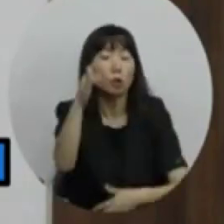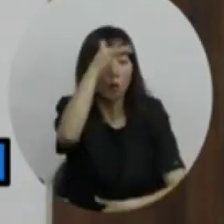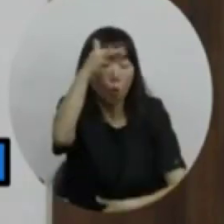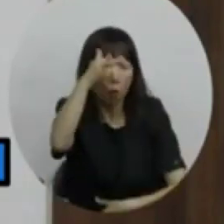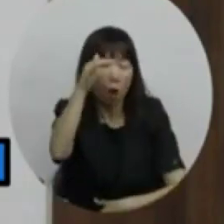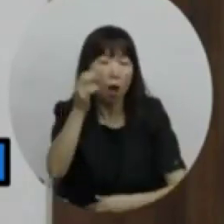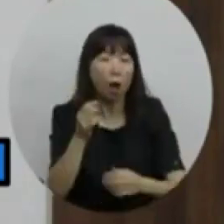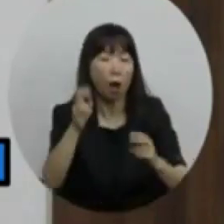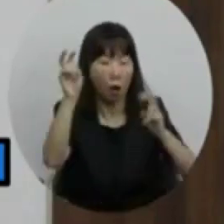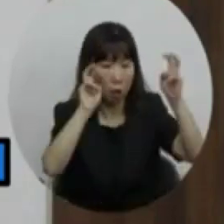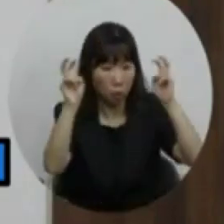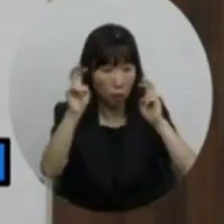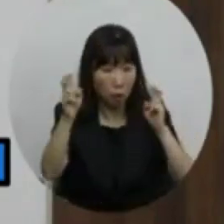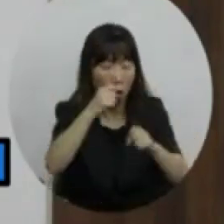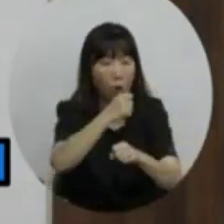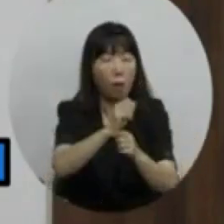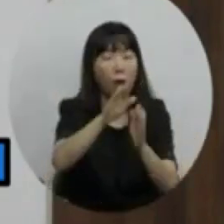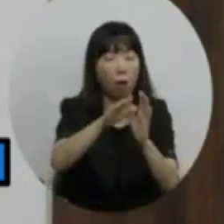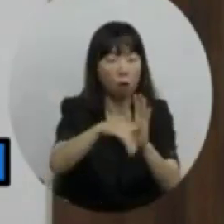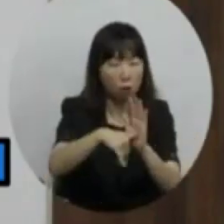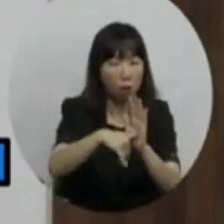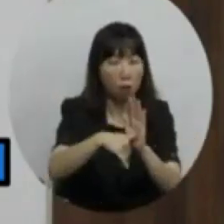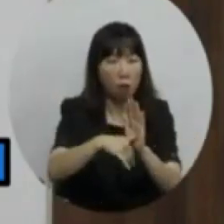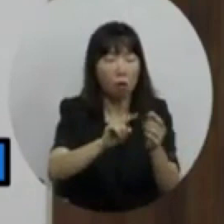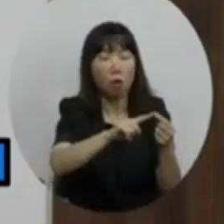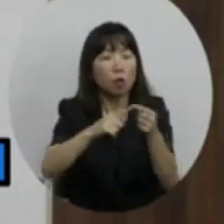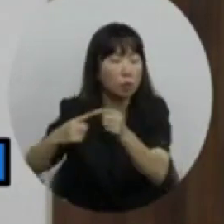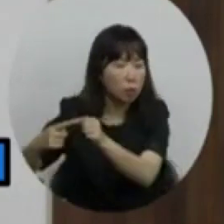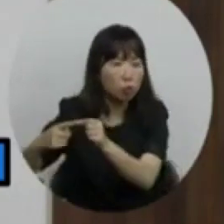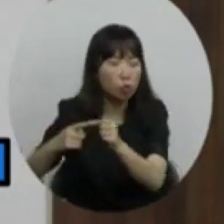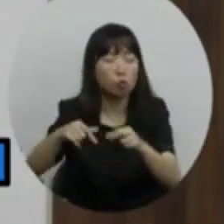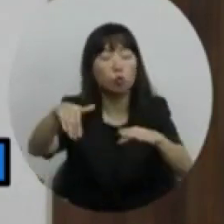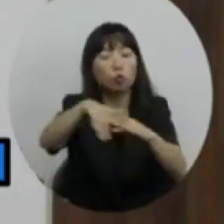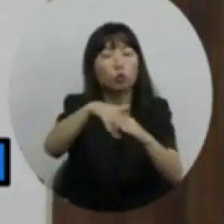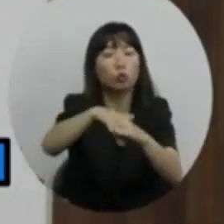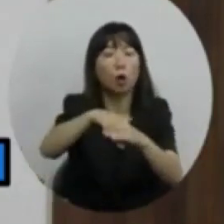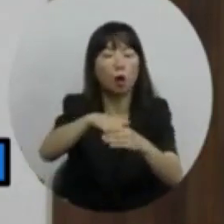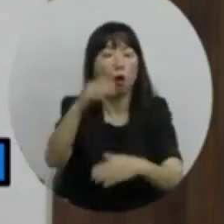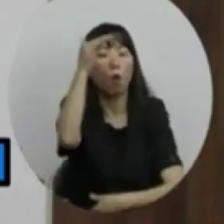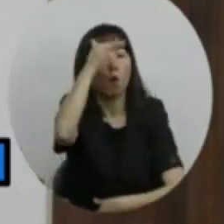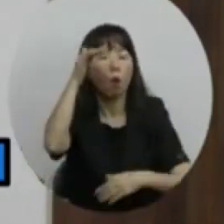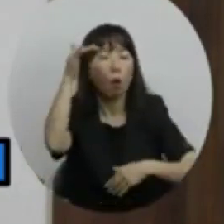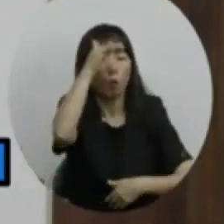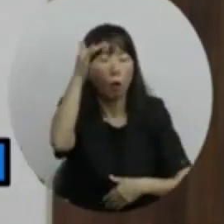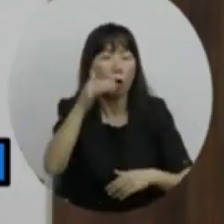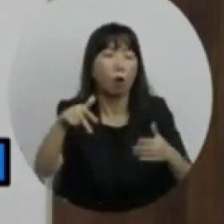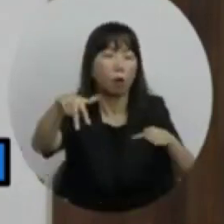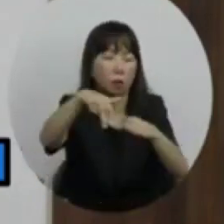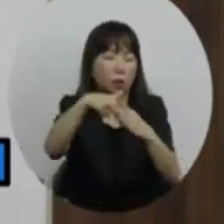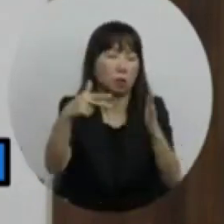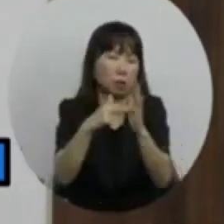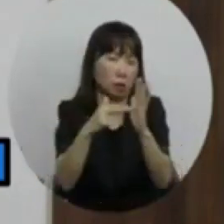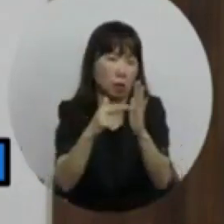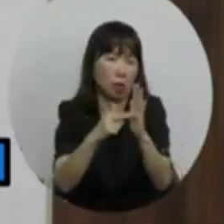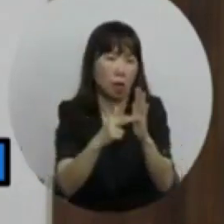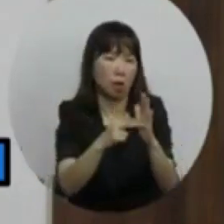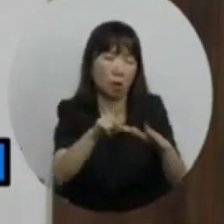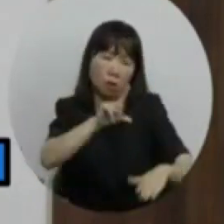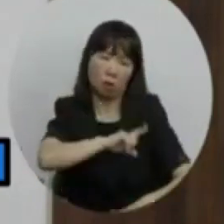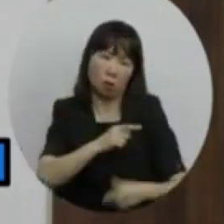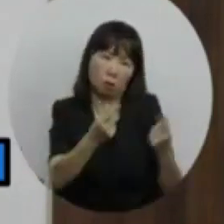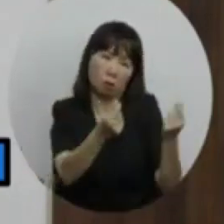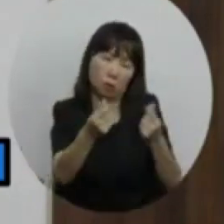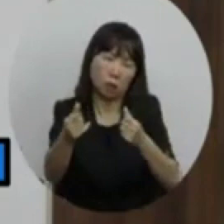지능 성격인 도예팀을 여주 세종문화관광재단으로 출연금 성격이 같아 침수를 마치기